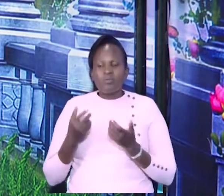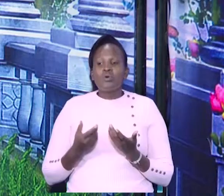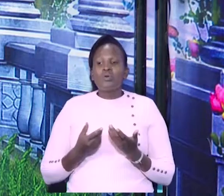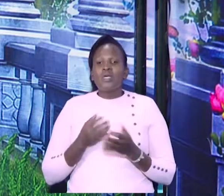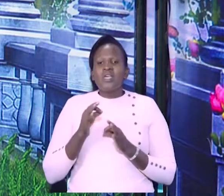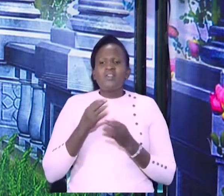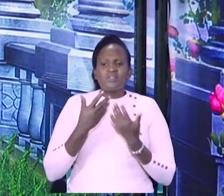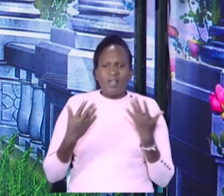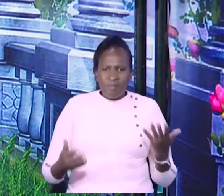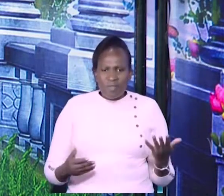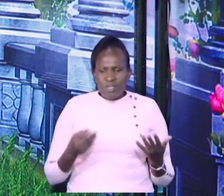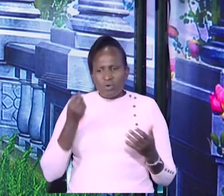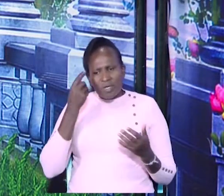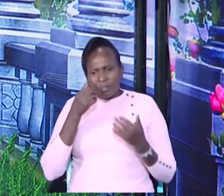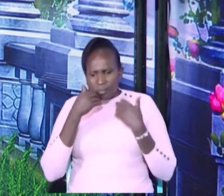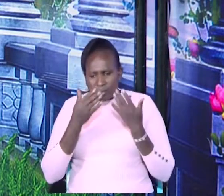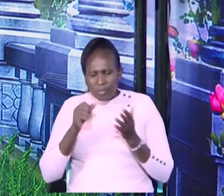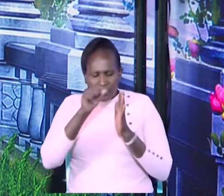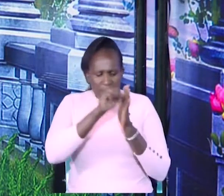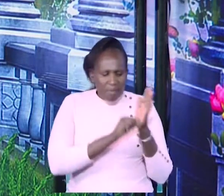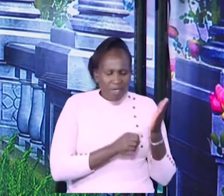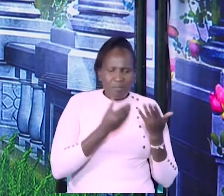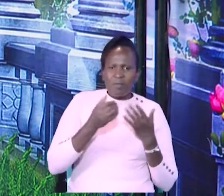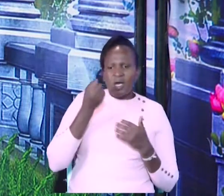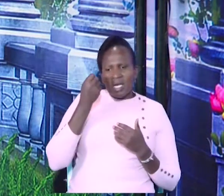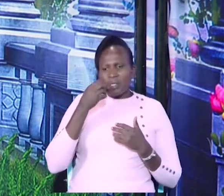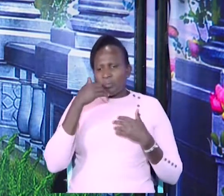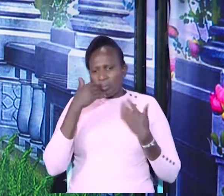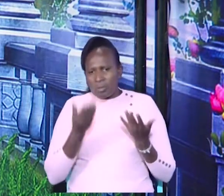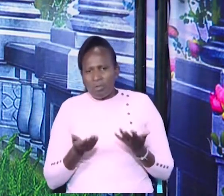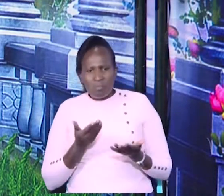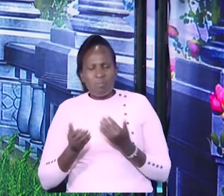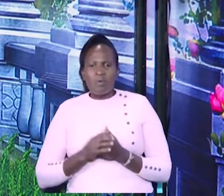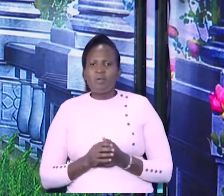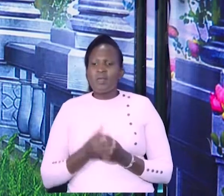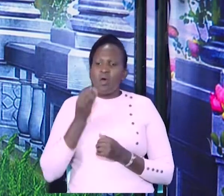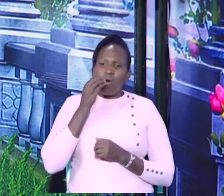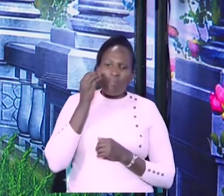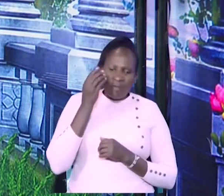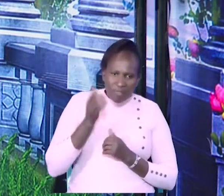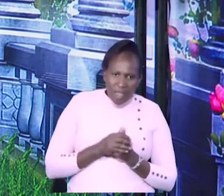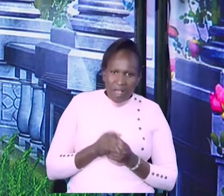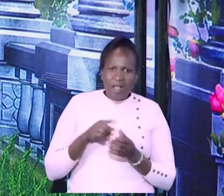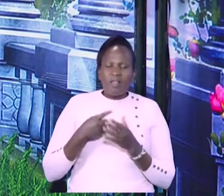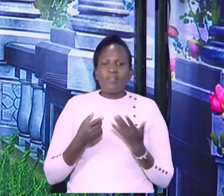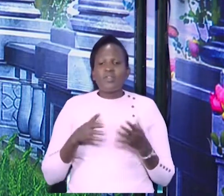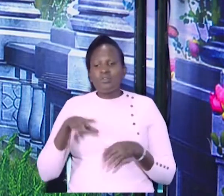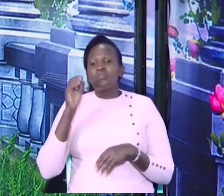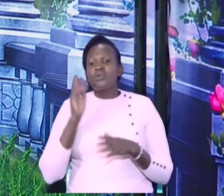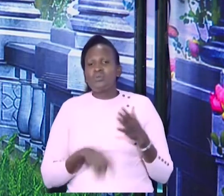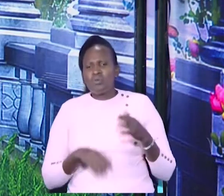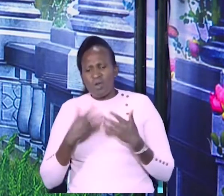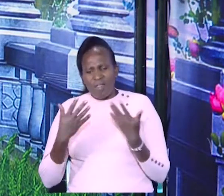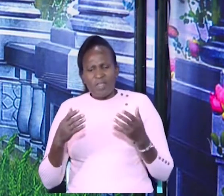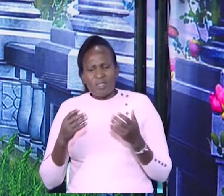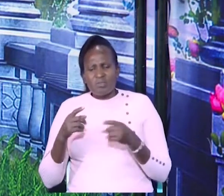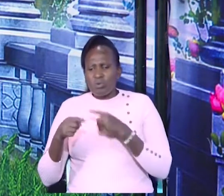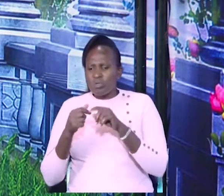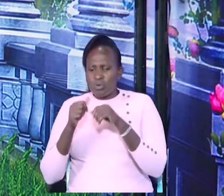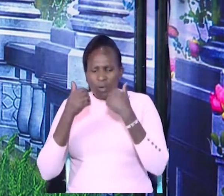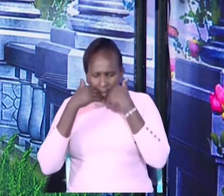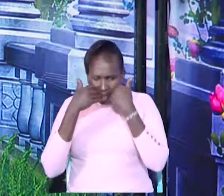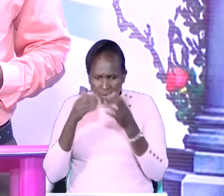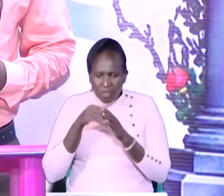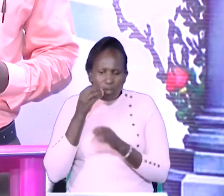Kama kuna mambo huku unaelewa, subject pengine huku unaelewa, pengine ni pale nyumbani, kuna unapata ya kwamba kuna mambo haiendelei vizuri